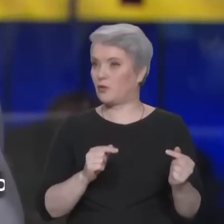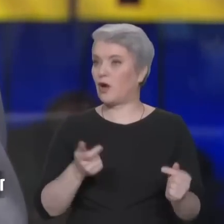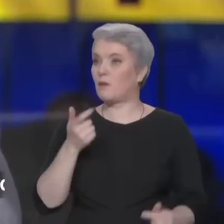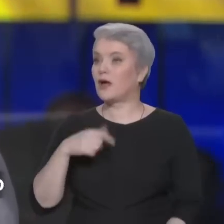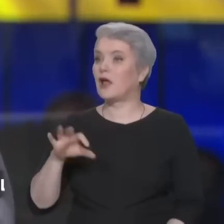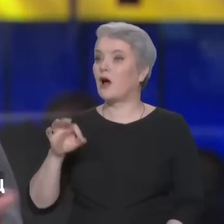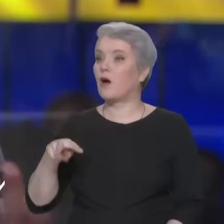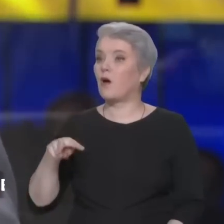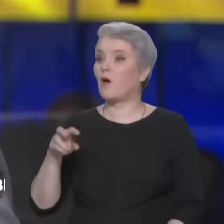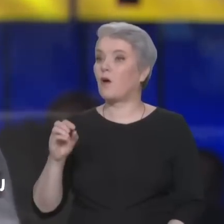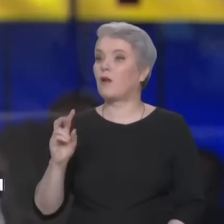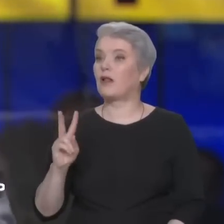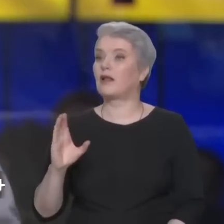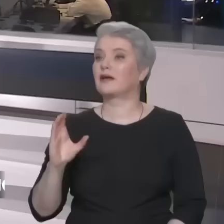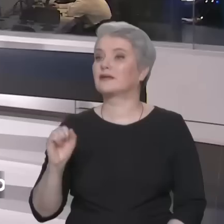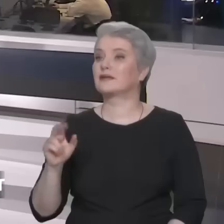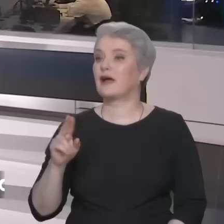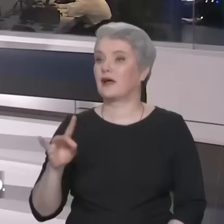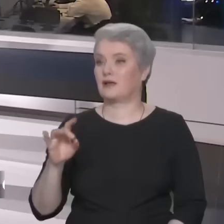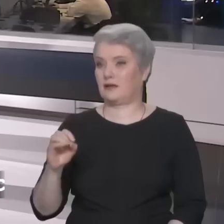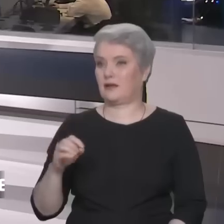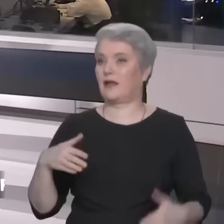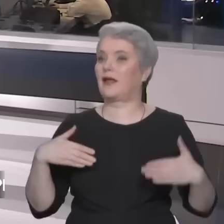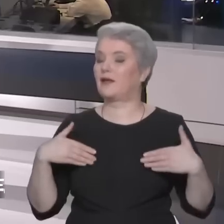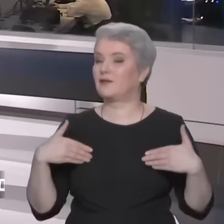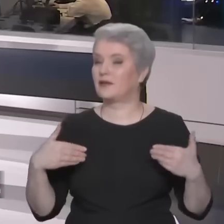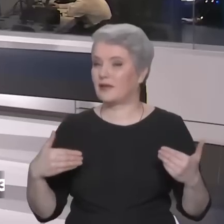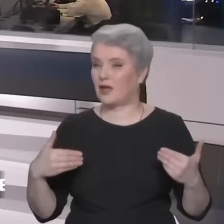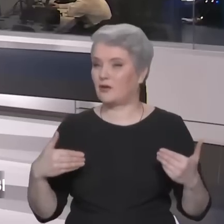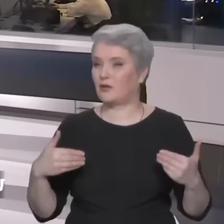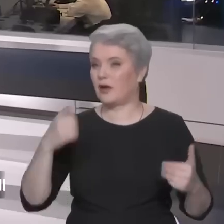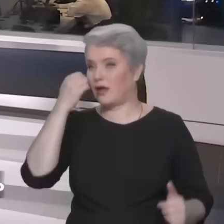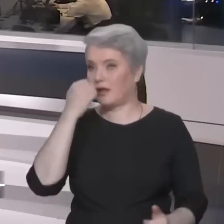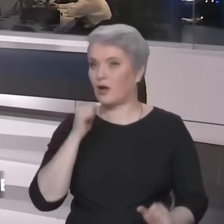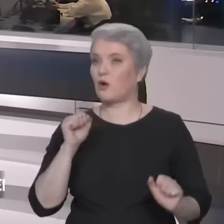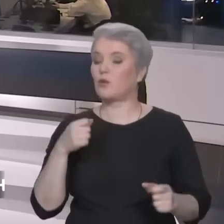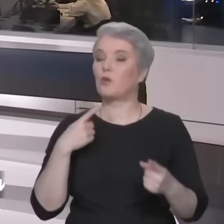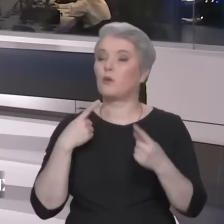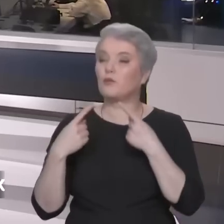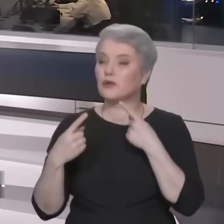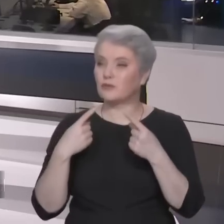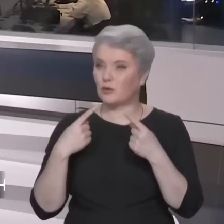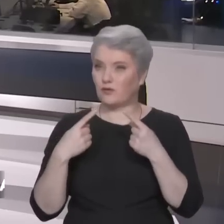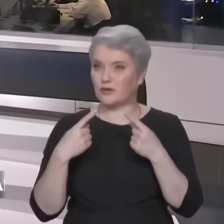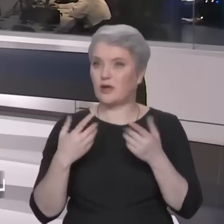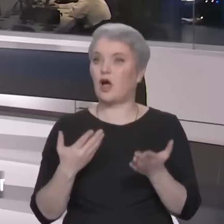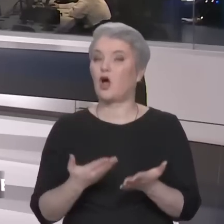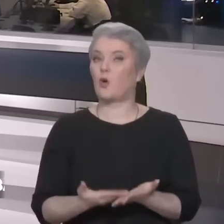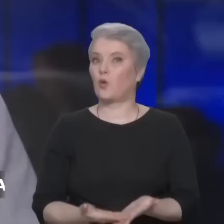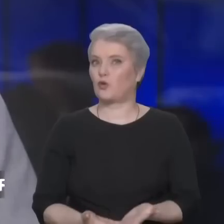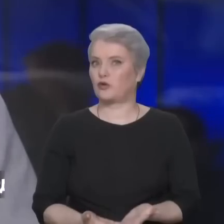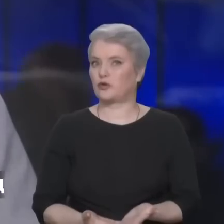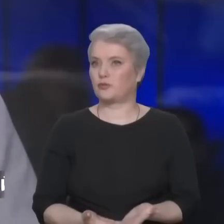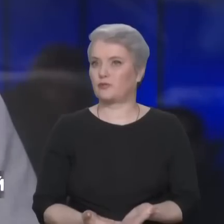Олександре. Дякую, що прийшли і приїхали, власне, от, що маємо поспілкуватися, можливість з вами наживо. Отож, якщо говорити